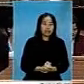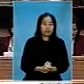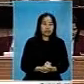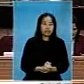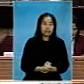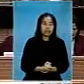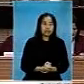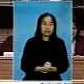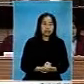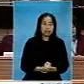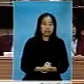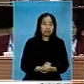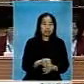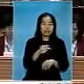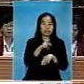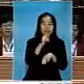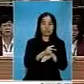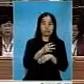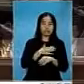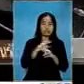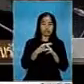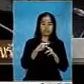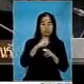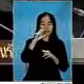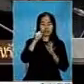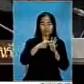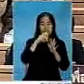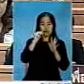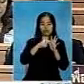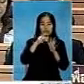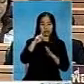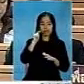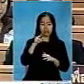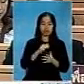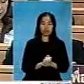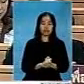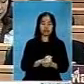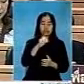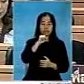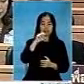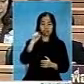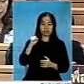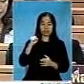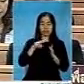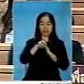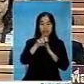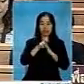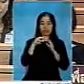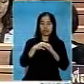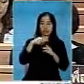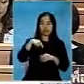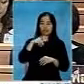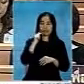ท่านประธานที่เคารพครับกับผมสามารถแก้วมีชัยสมาชิกสภาผู้แทนราษฎรจังหวัดเชียงรายพรรคเพื่อไท